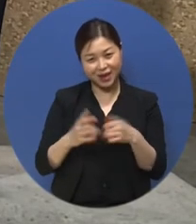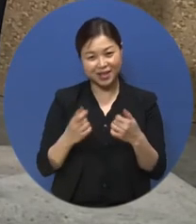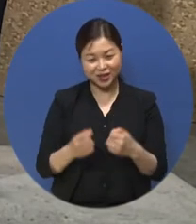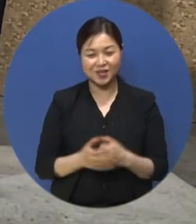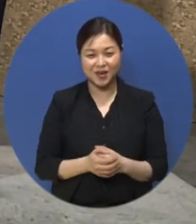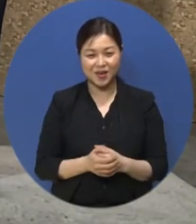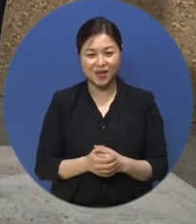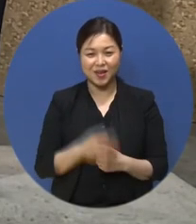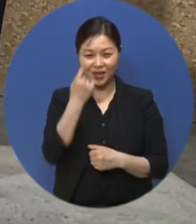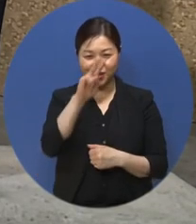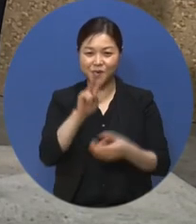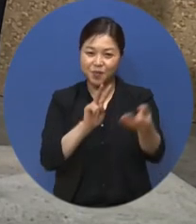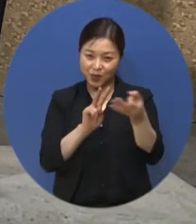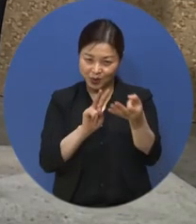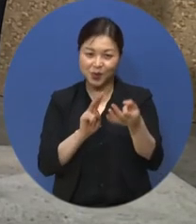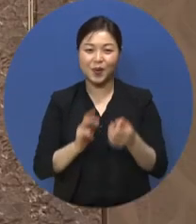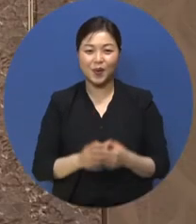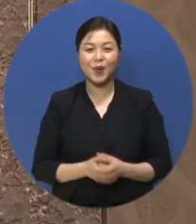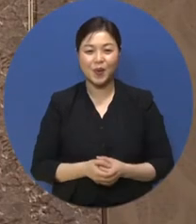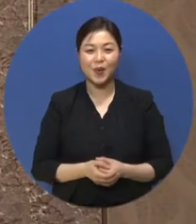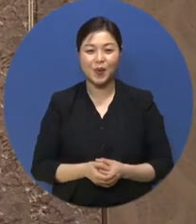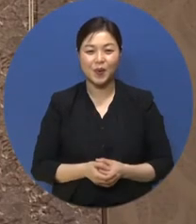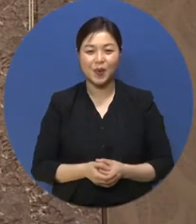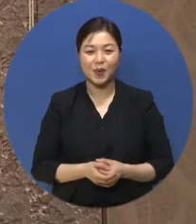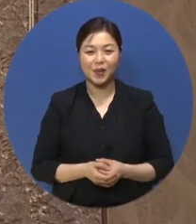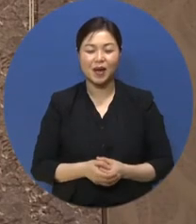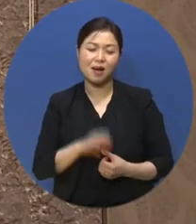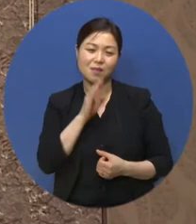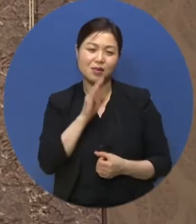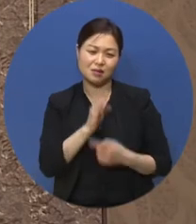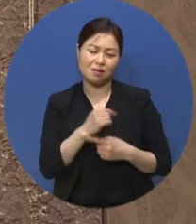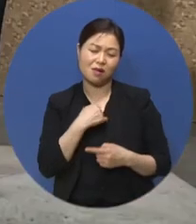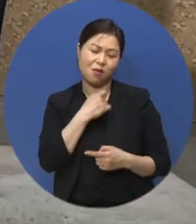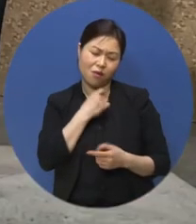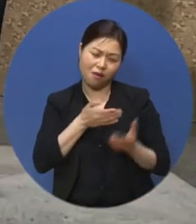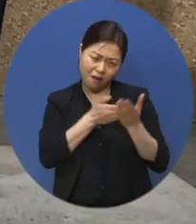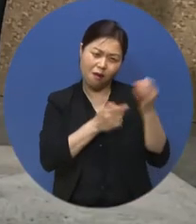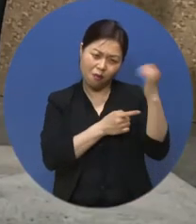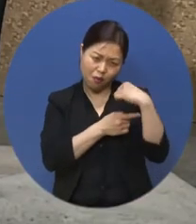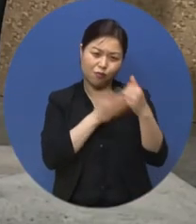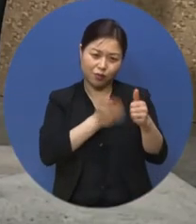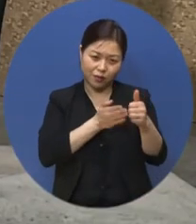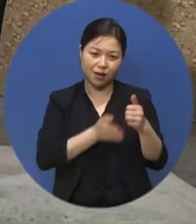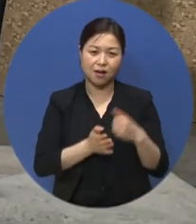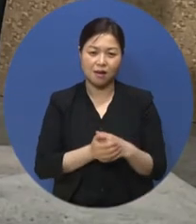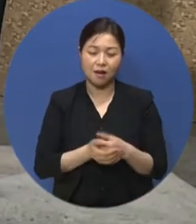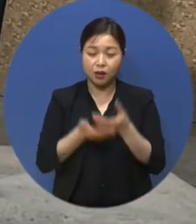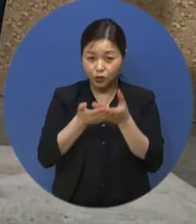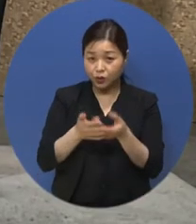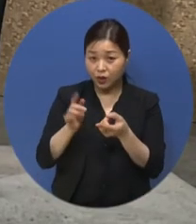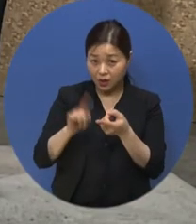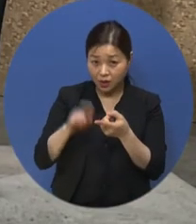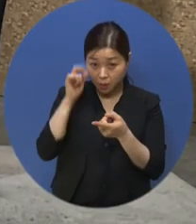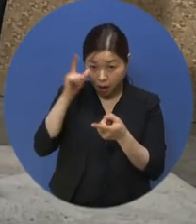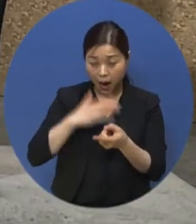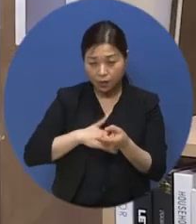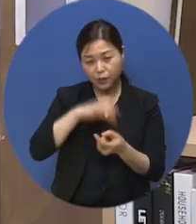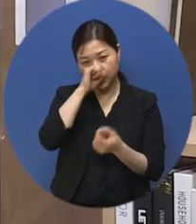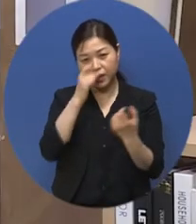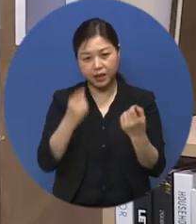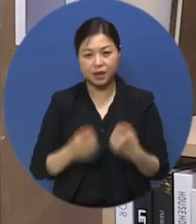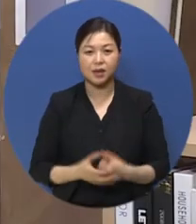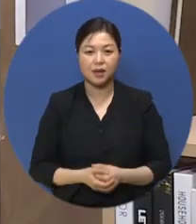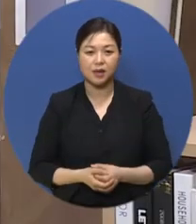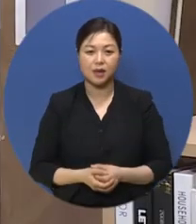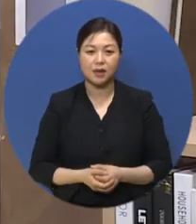보시고. 그렇게 네. 얘기 좀 이렇게 들어주셨으면 네, 좋겠습니다. 네, 이 중요성에 대해서 좀 인식을 해주시면 좋을 것 같습니다. 네,